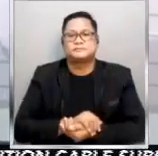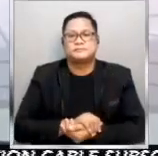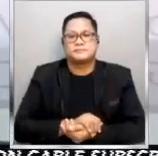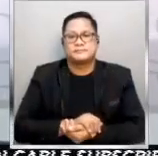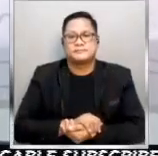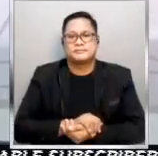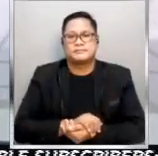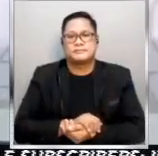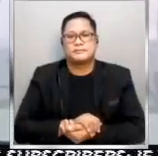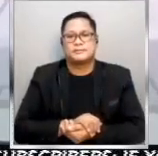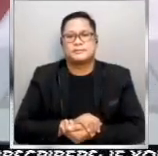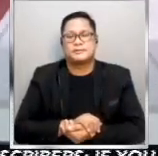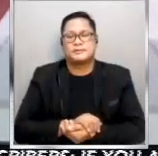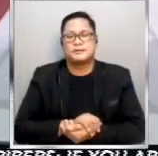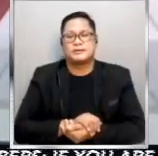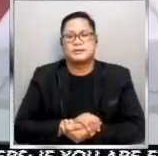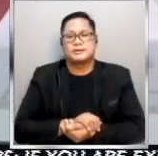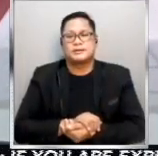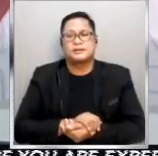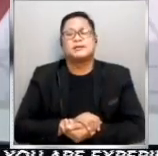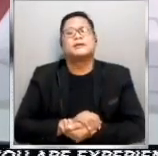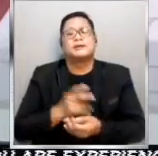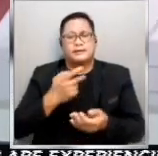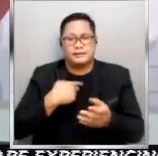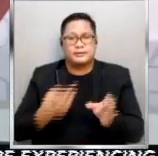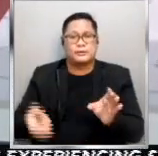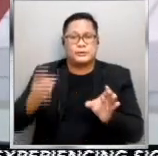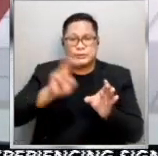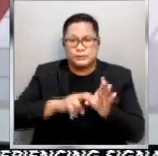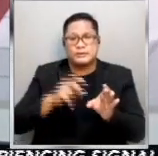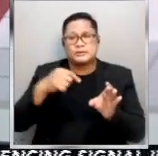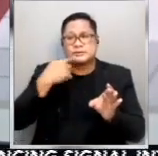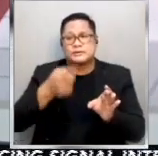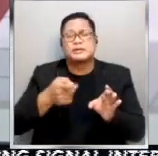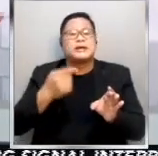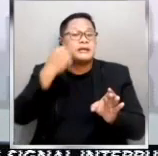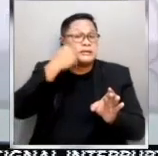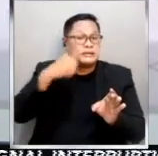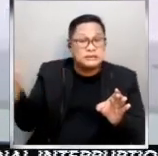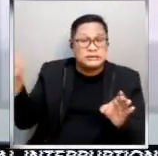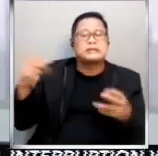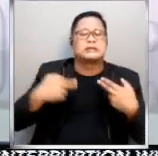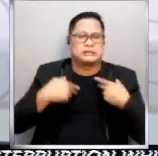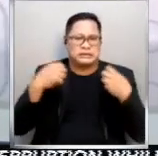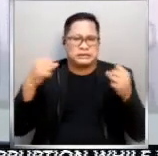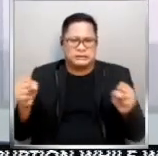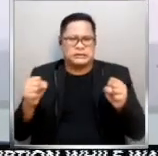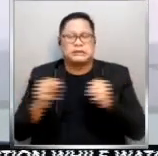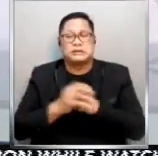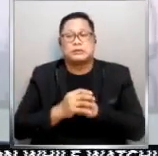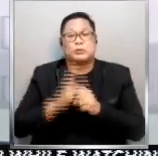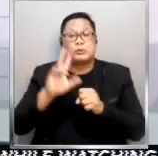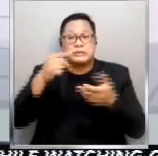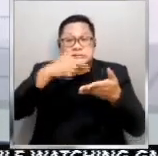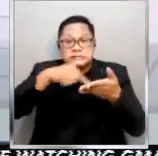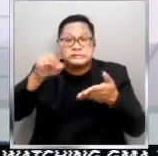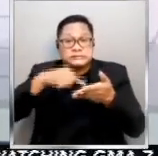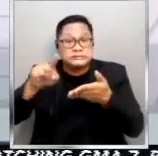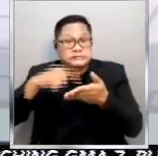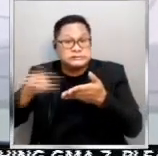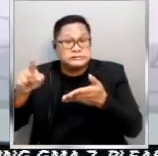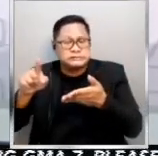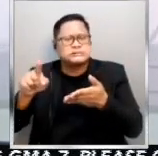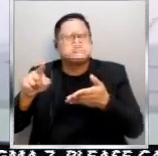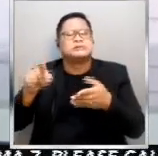APA driver o pasahero na bistong lumalabag sa health protocols nang inspeksyonin ng ilang terminal ng bus